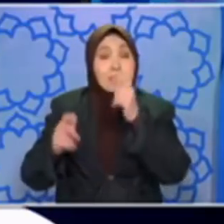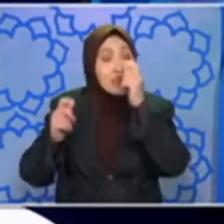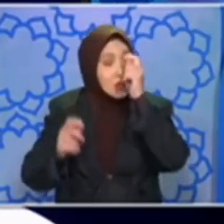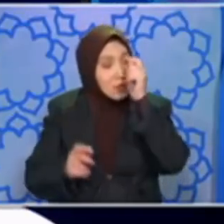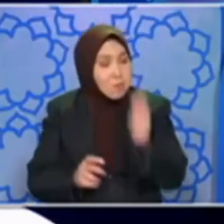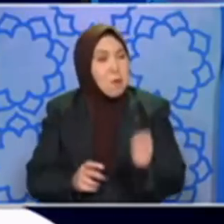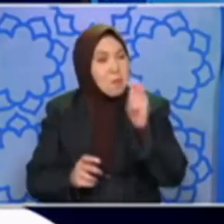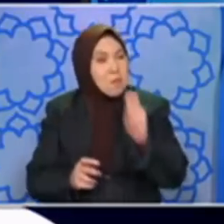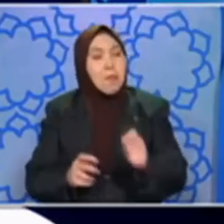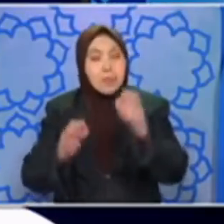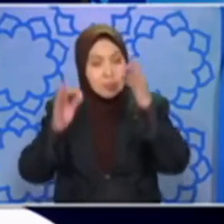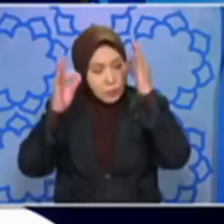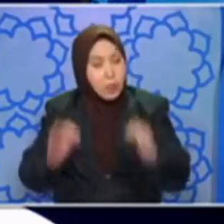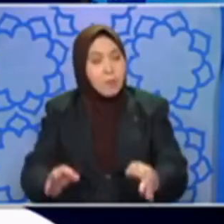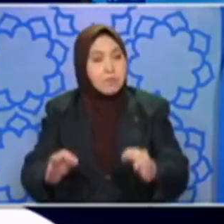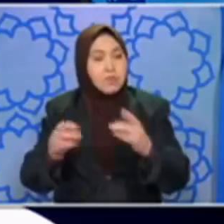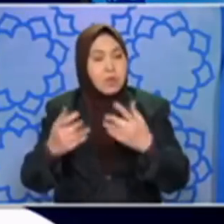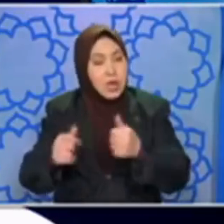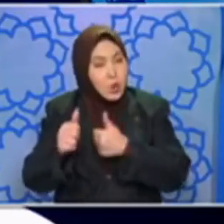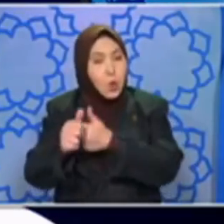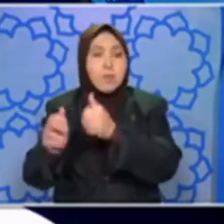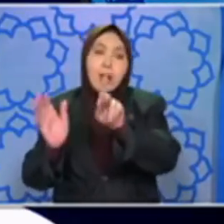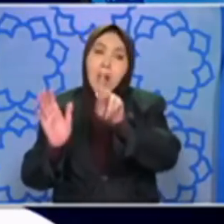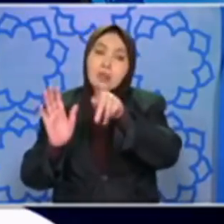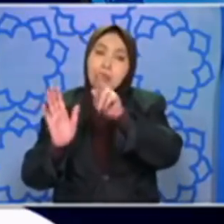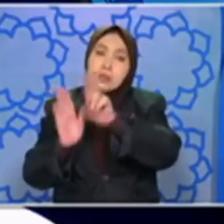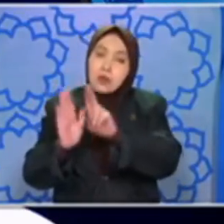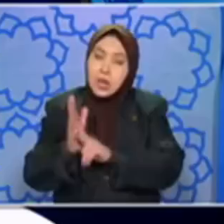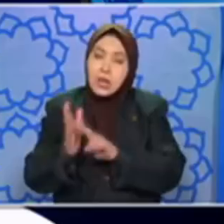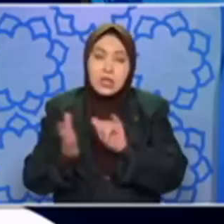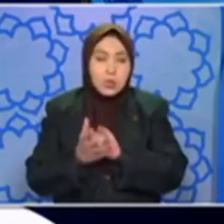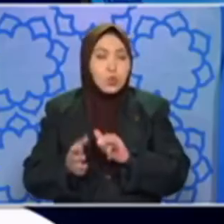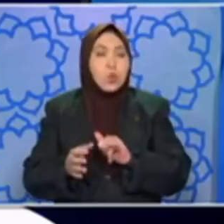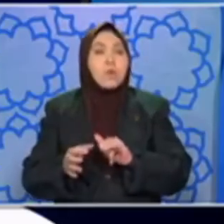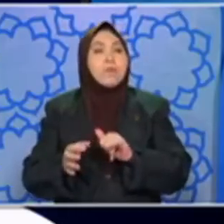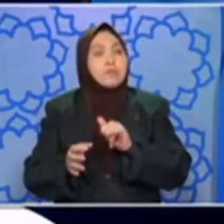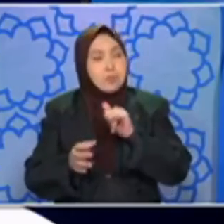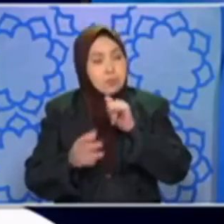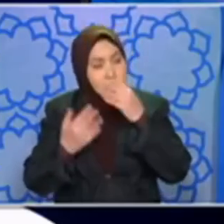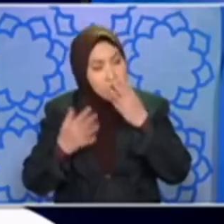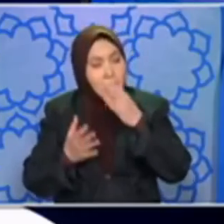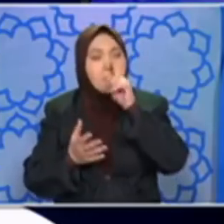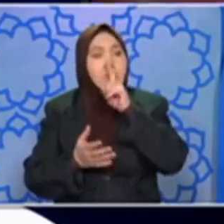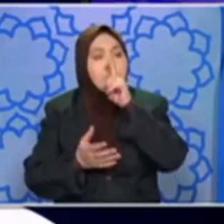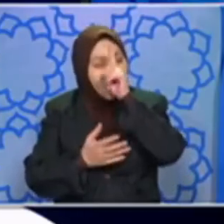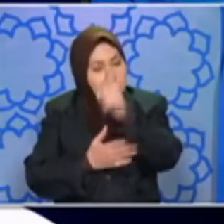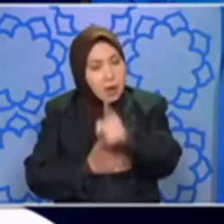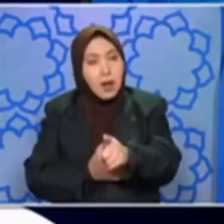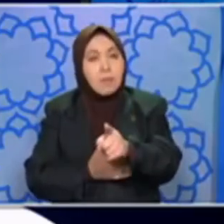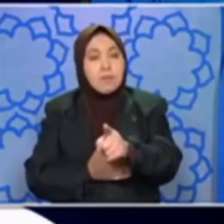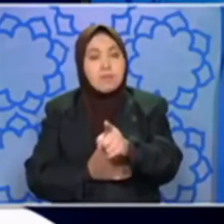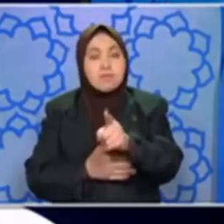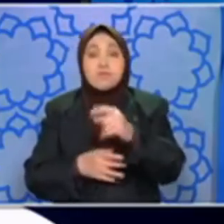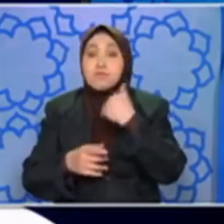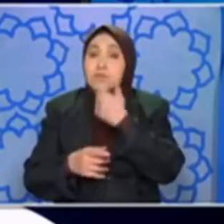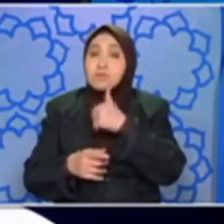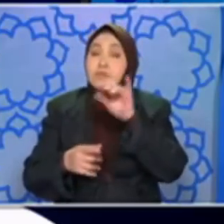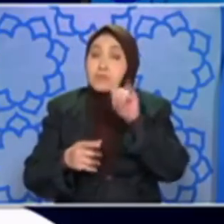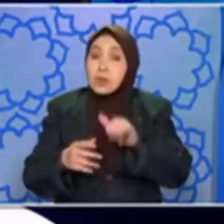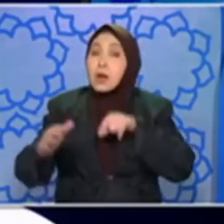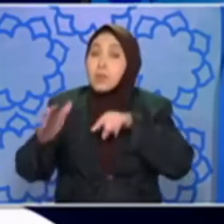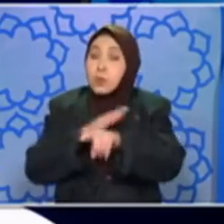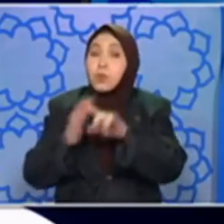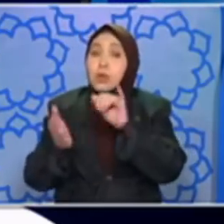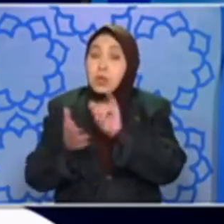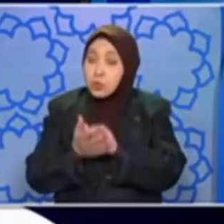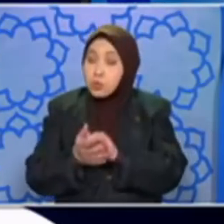hukuman ikut pada peraturan, maka itu adalah bil haq. Wa man qutila mazluman, siapa yang dibunuh itu